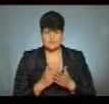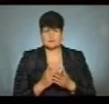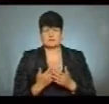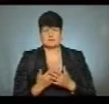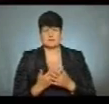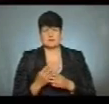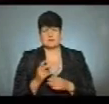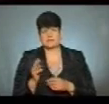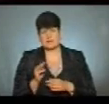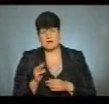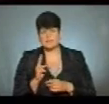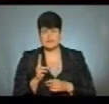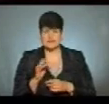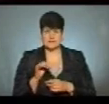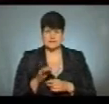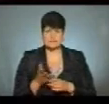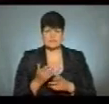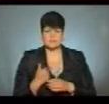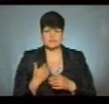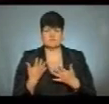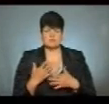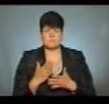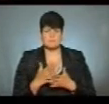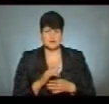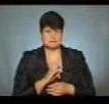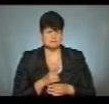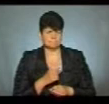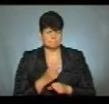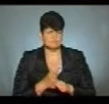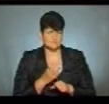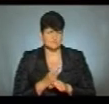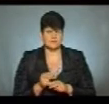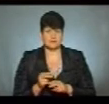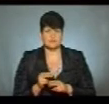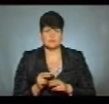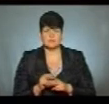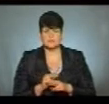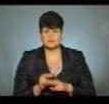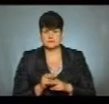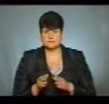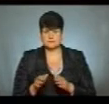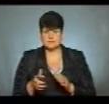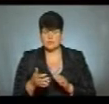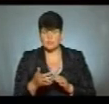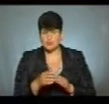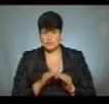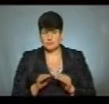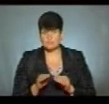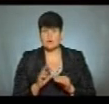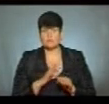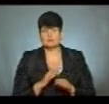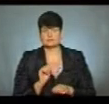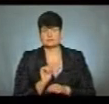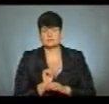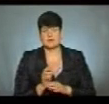так, травень-квітень, де ми мали вже інтенсивно працювати на ліквідацію ямковості, значить, у нас був заблокований